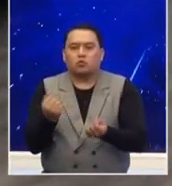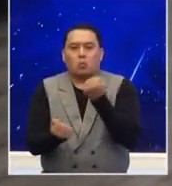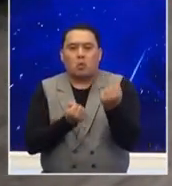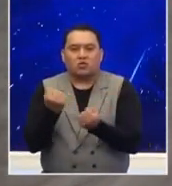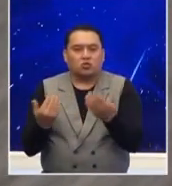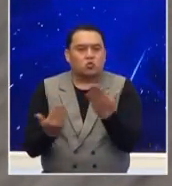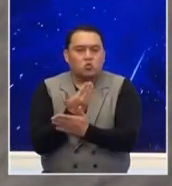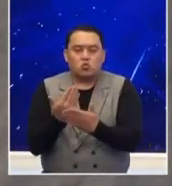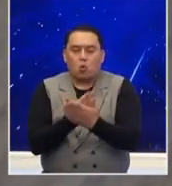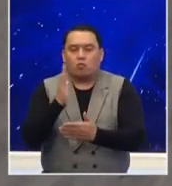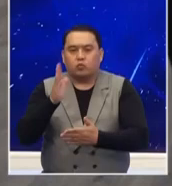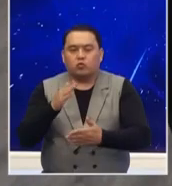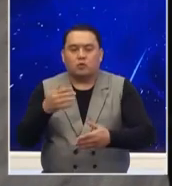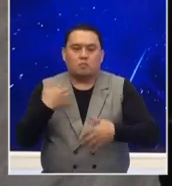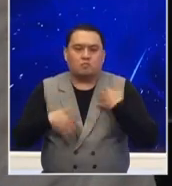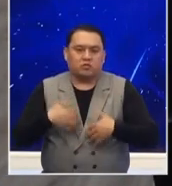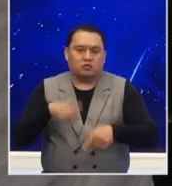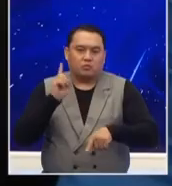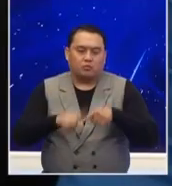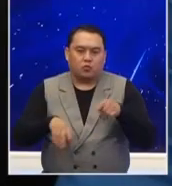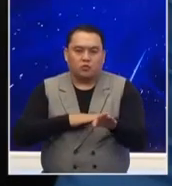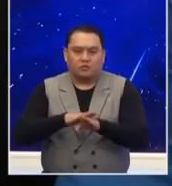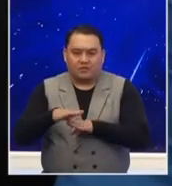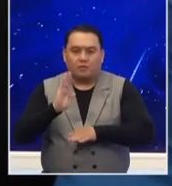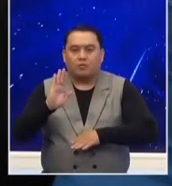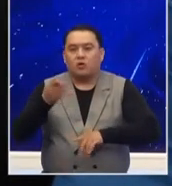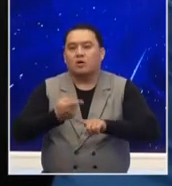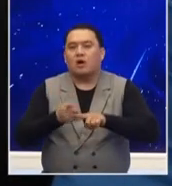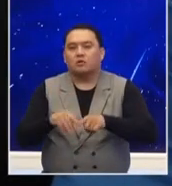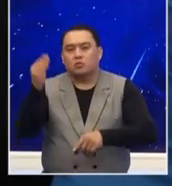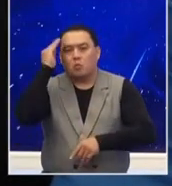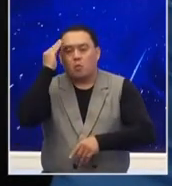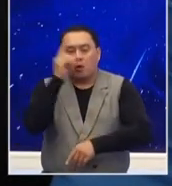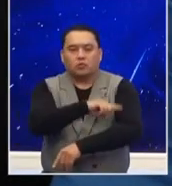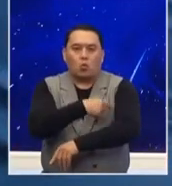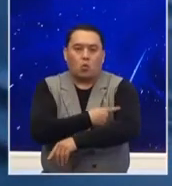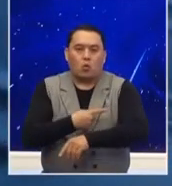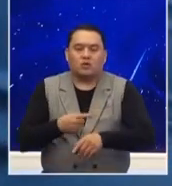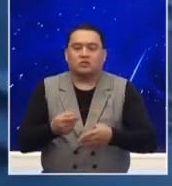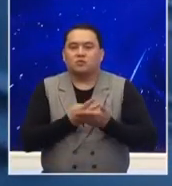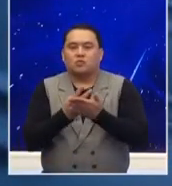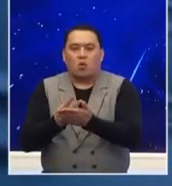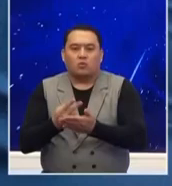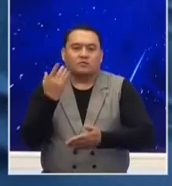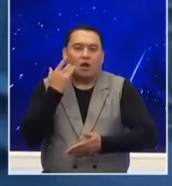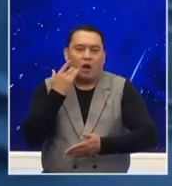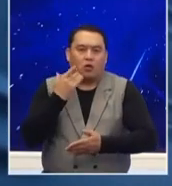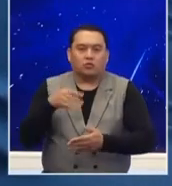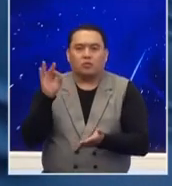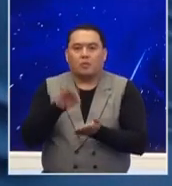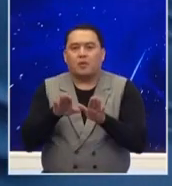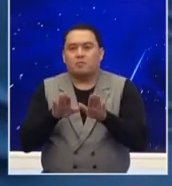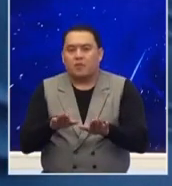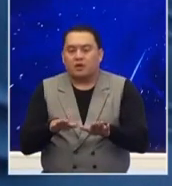специалисты, неотложка будет поспевать на помощь быстро и оперативно. Поспособствуют этому также диспетчеры-эвакуаторы, которые всегда знают, в какой точке